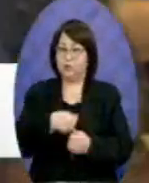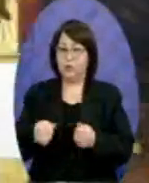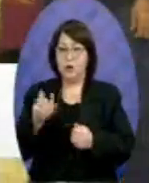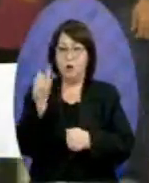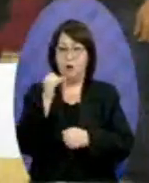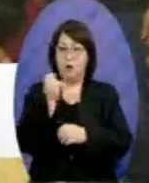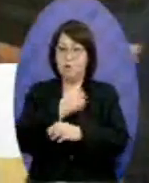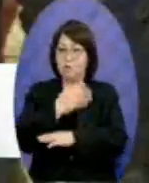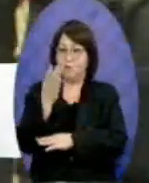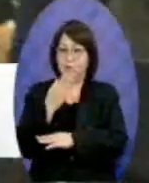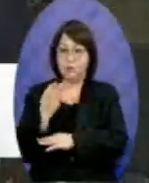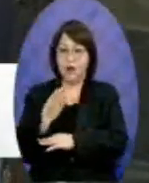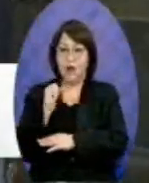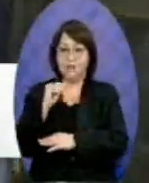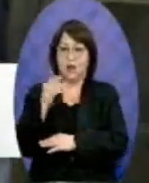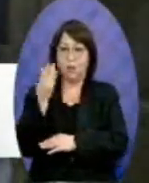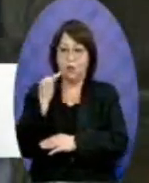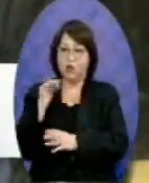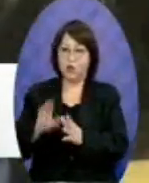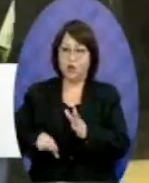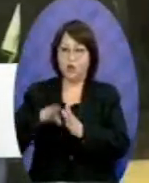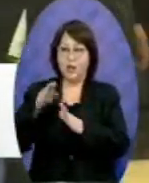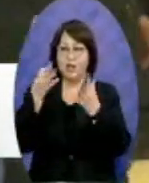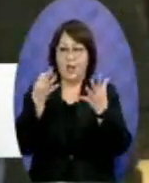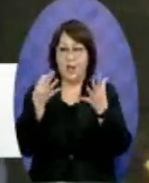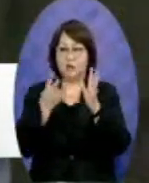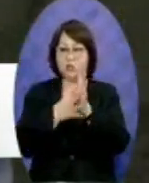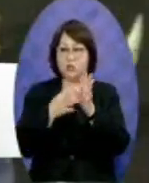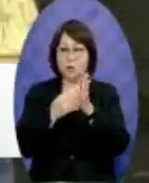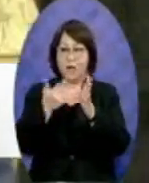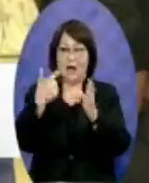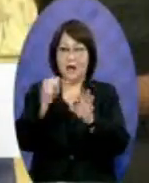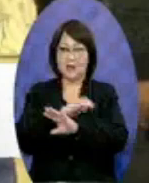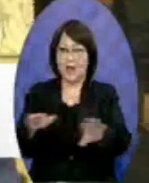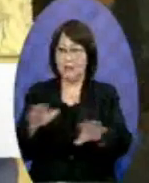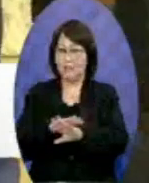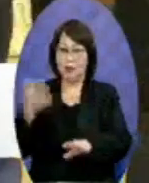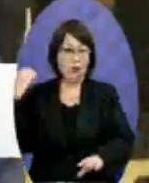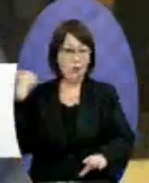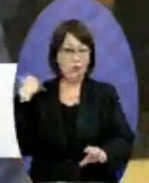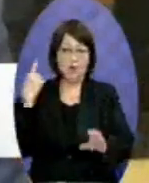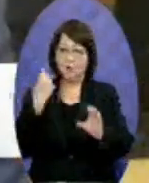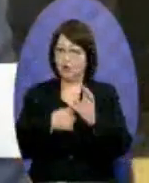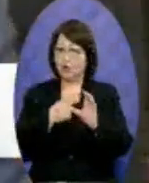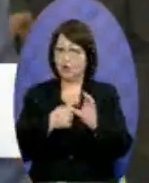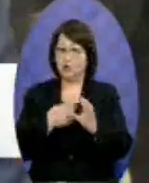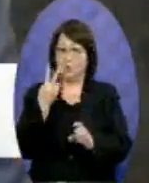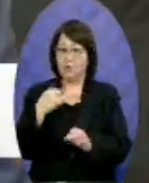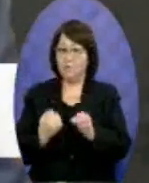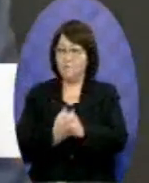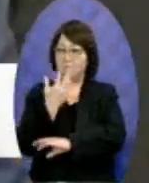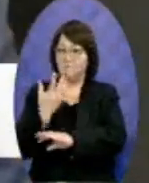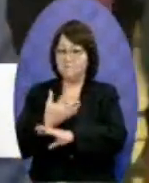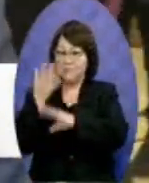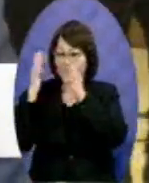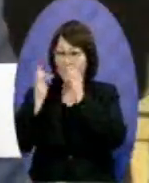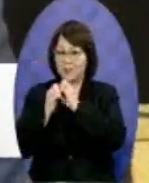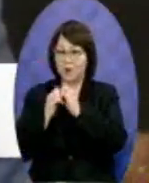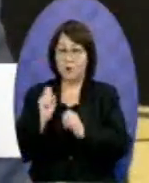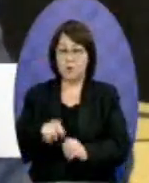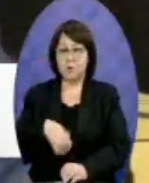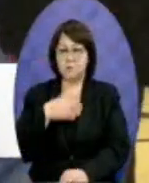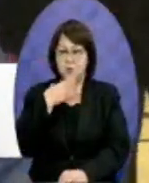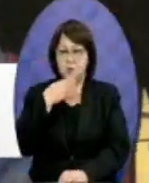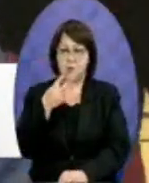хөгжиж үед бол 8-9 мянган га талбай жилдээ ойжуулдаг байсан шүү дээ. Одоо нэг 2-3 мянган тал байгаа. Тэгээ